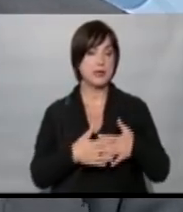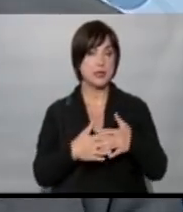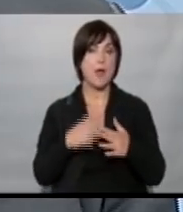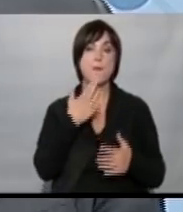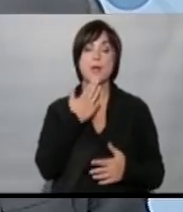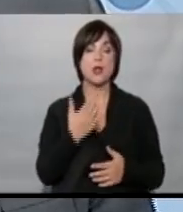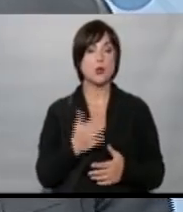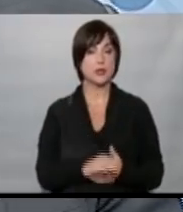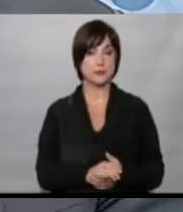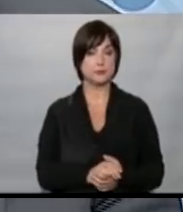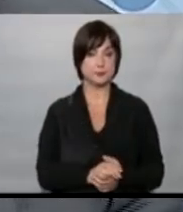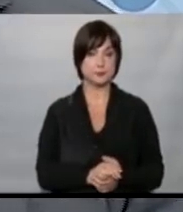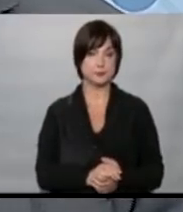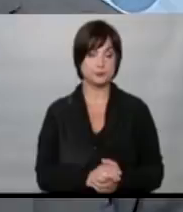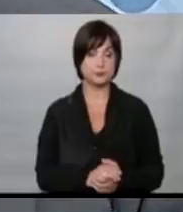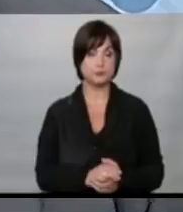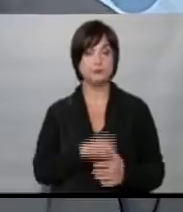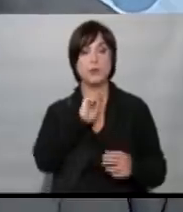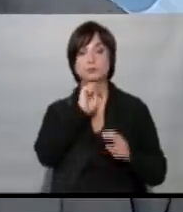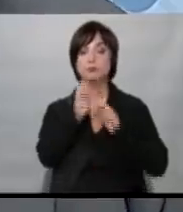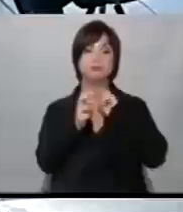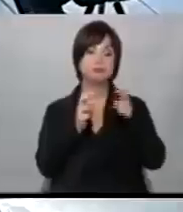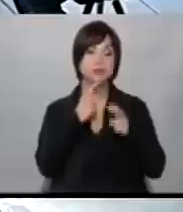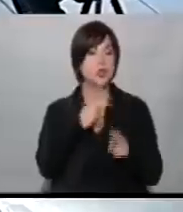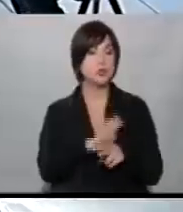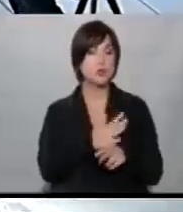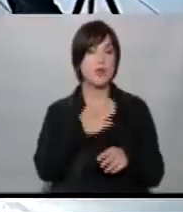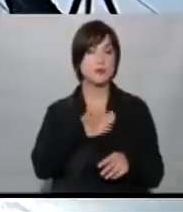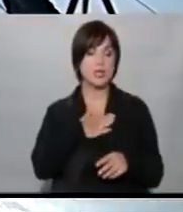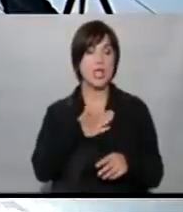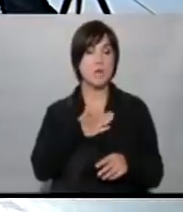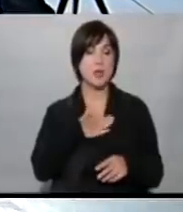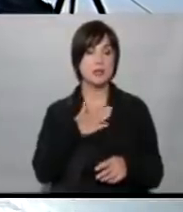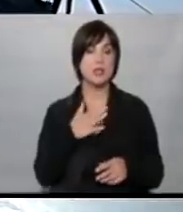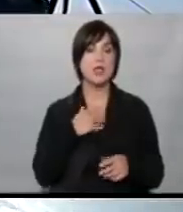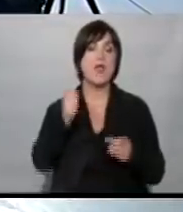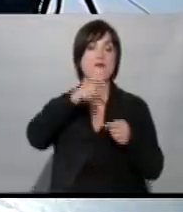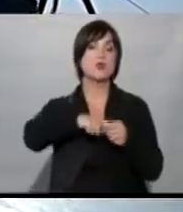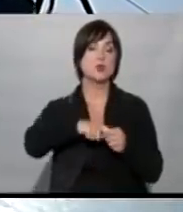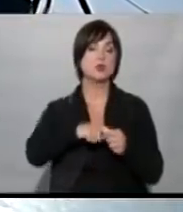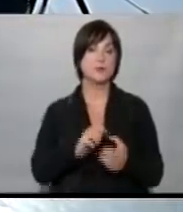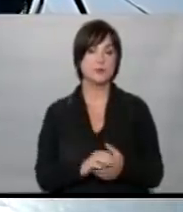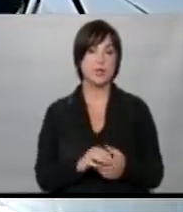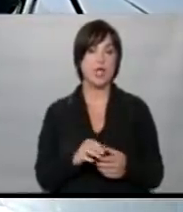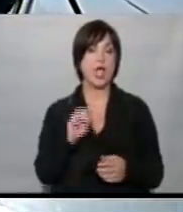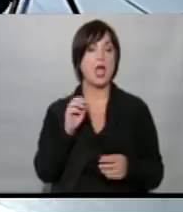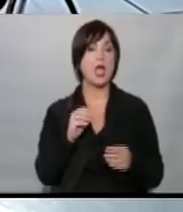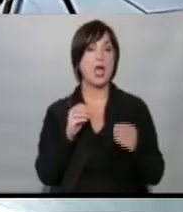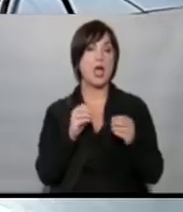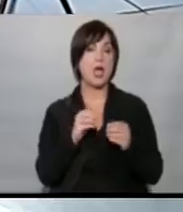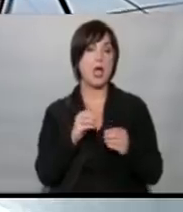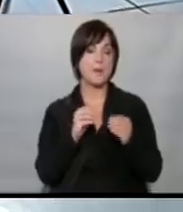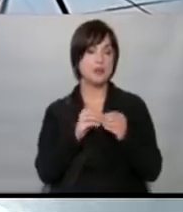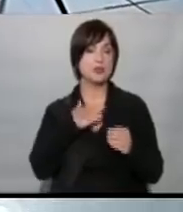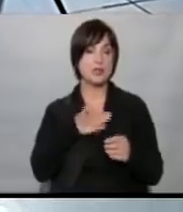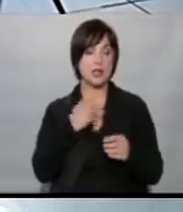беа загрижени. Да, благодарам. Некоја реплика, бе чувствувам дека имате. Ќе ве вклучам, Спасов, значи, само може... Барджиева сакаше да не, каже. Не,